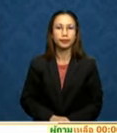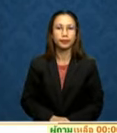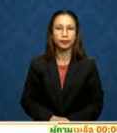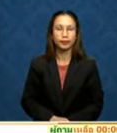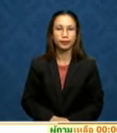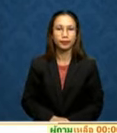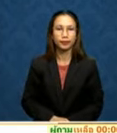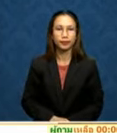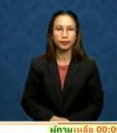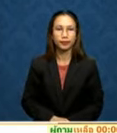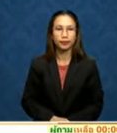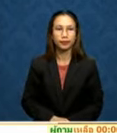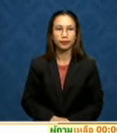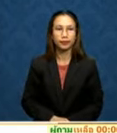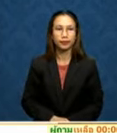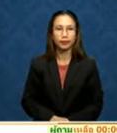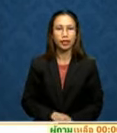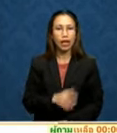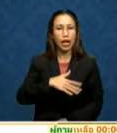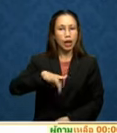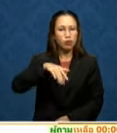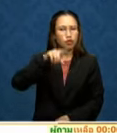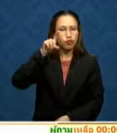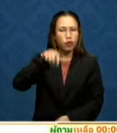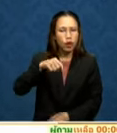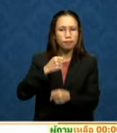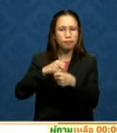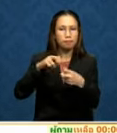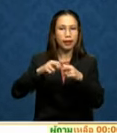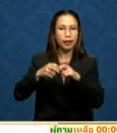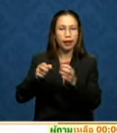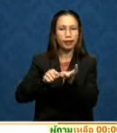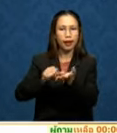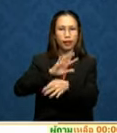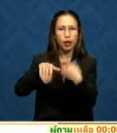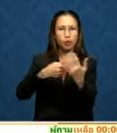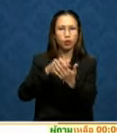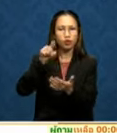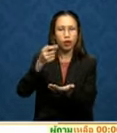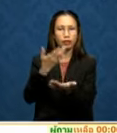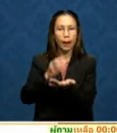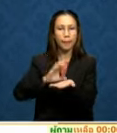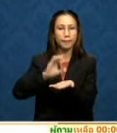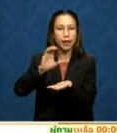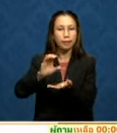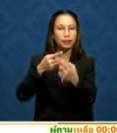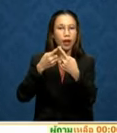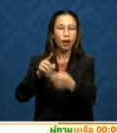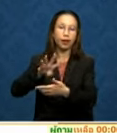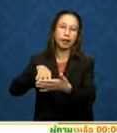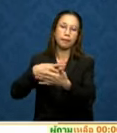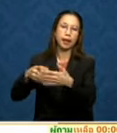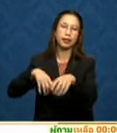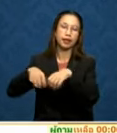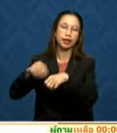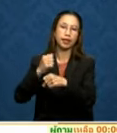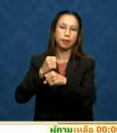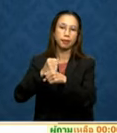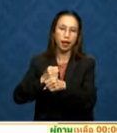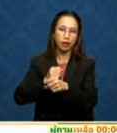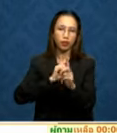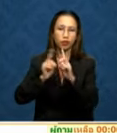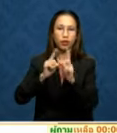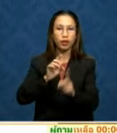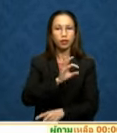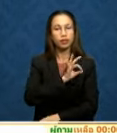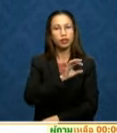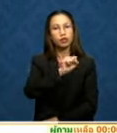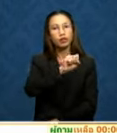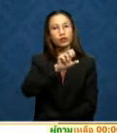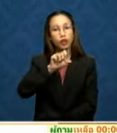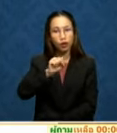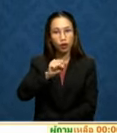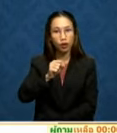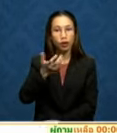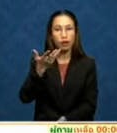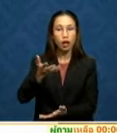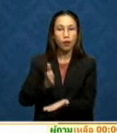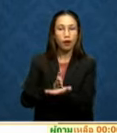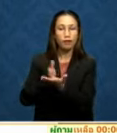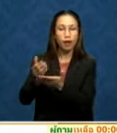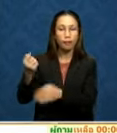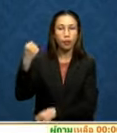บ